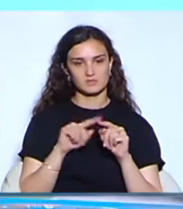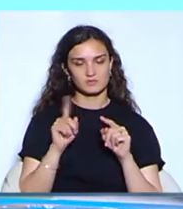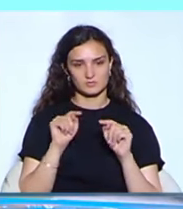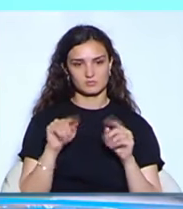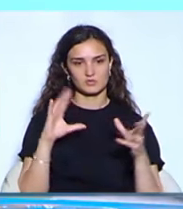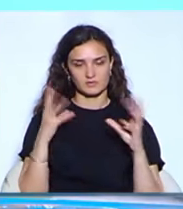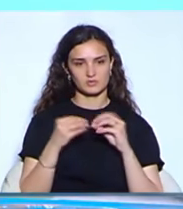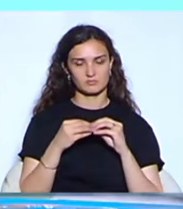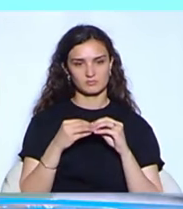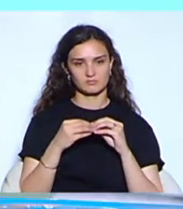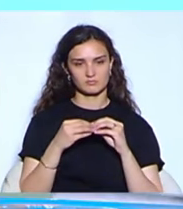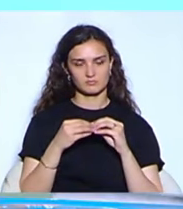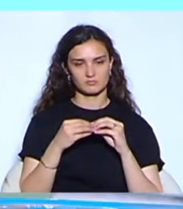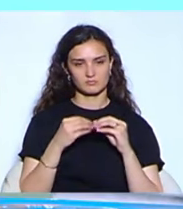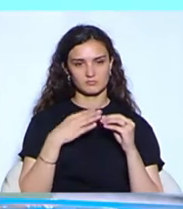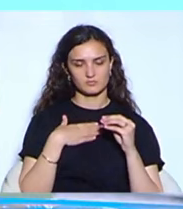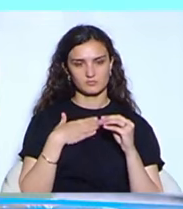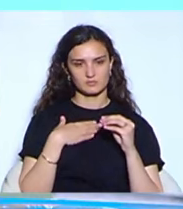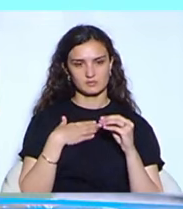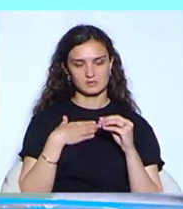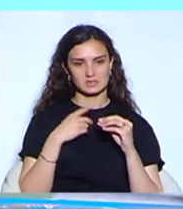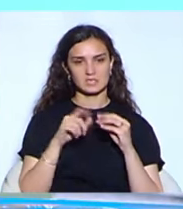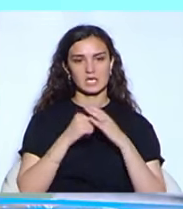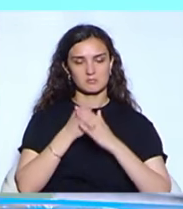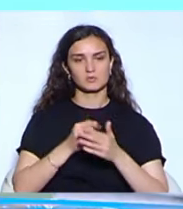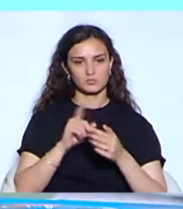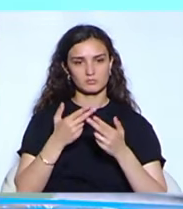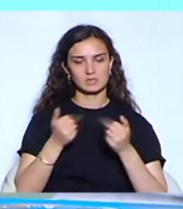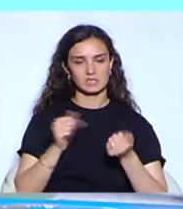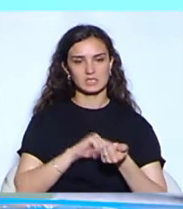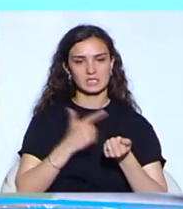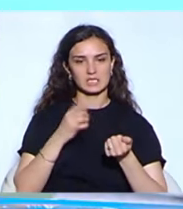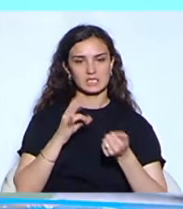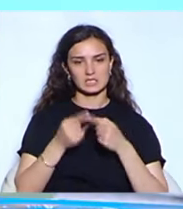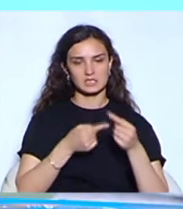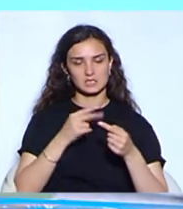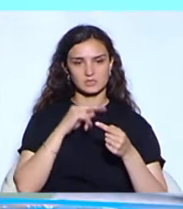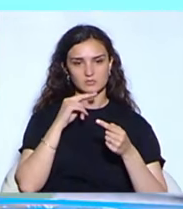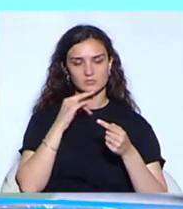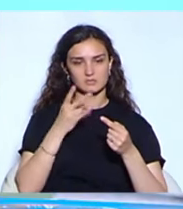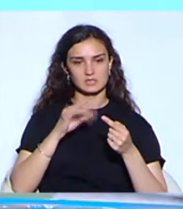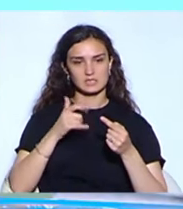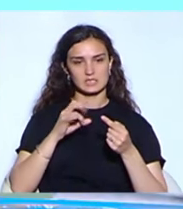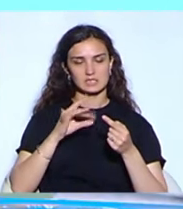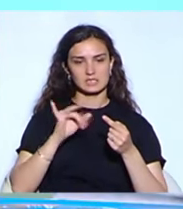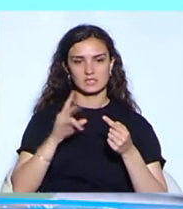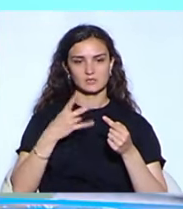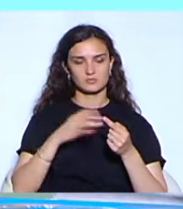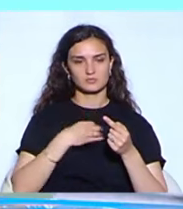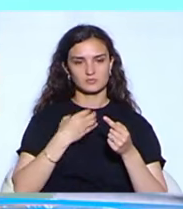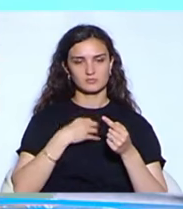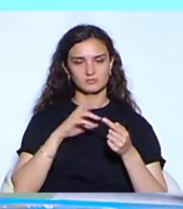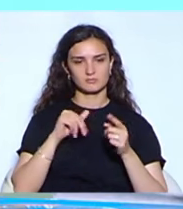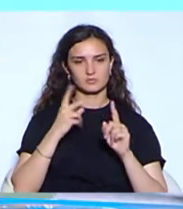ეს ბლოკი შევაჯამოთ, ჩვენ მივედით იქამდე, რომ გენეტიკა საყურადღებოა, მაგრამ გენეტიკის არ უნდა გოშინოდეს.